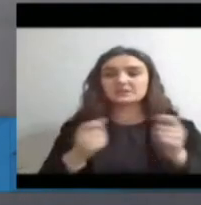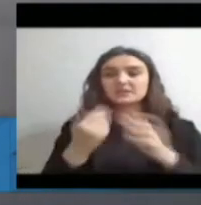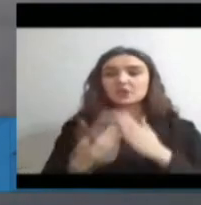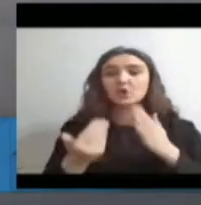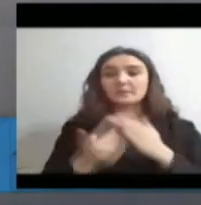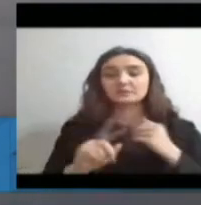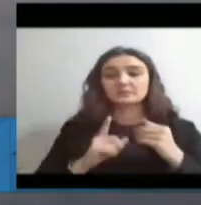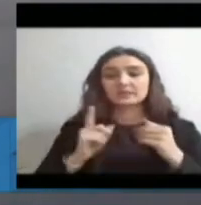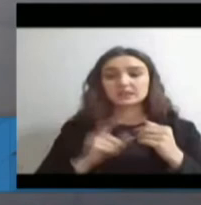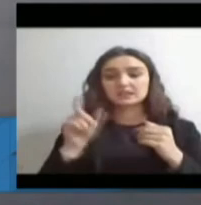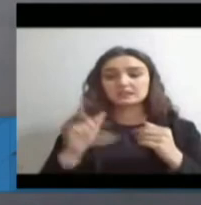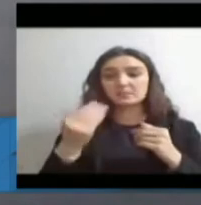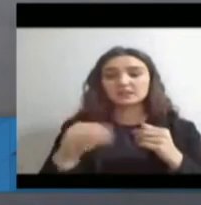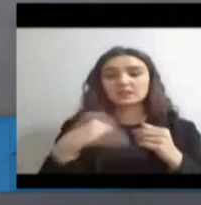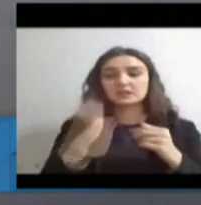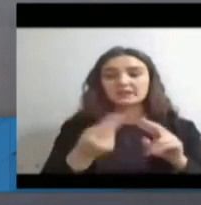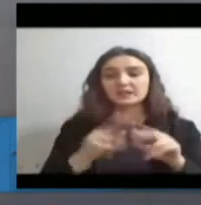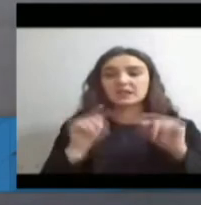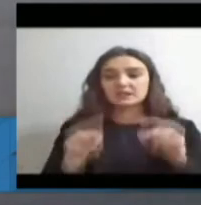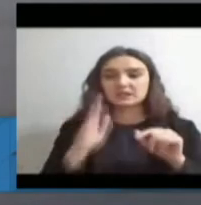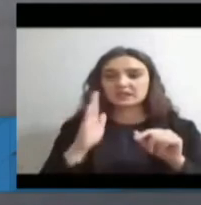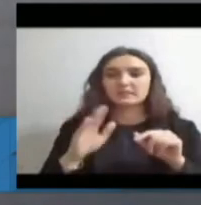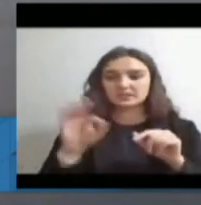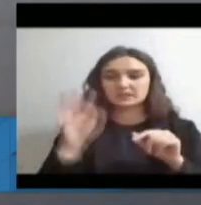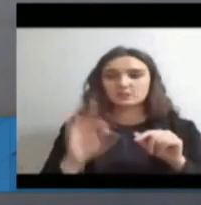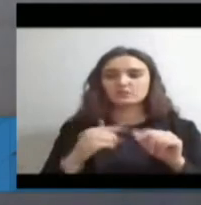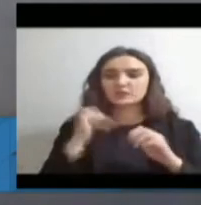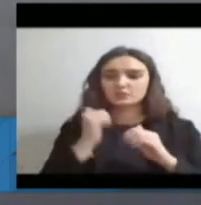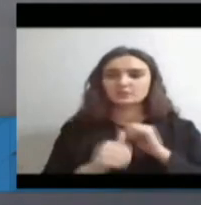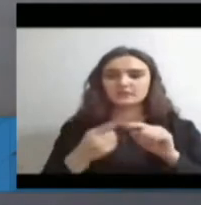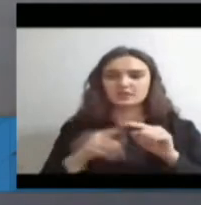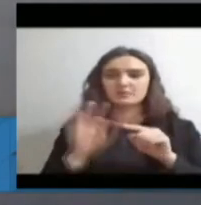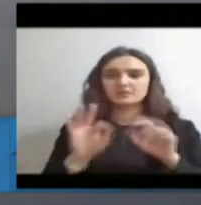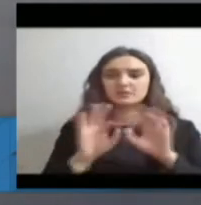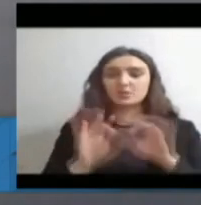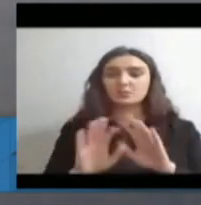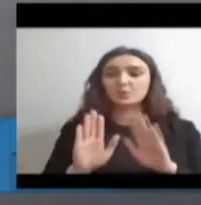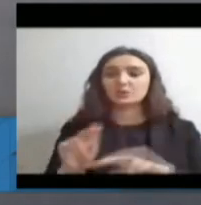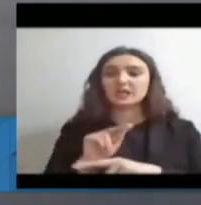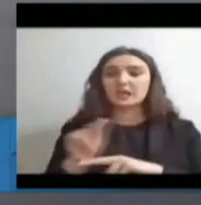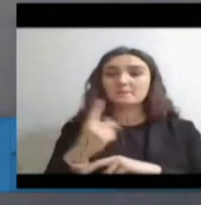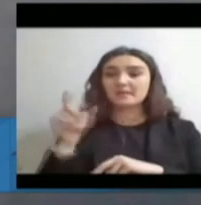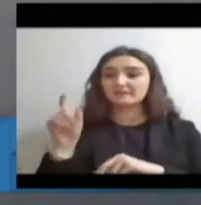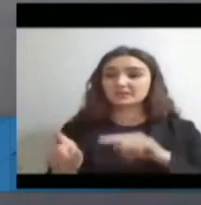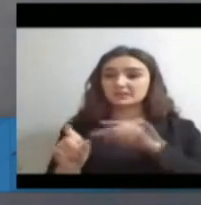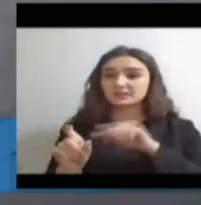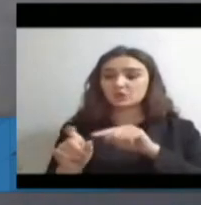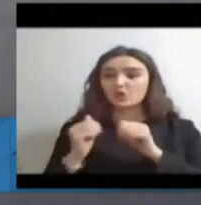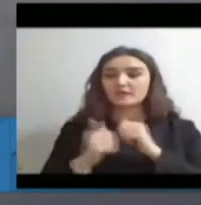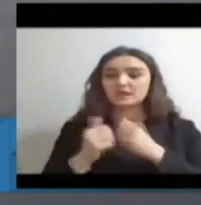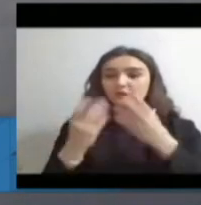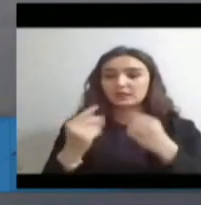აძლევენ და ეს მიდგომა გახდება სისტემური, ჩვენ მუდმივად ამაზე ვსაუბრობთ, მხოლოდ თერაპევტი და ყოველდღიური ერთსაათიანი